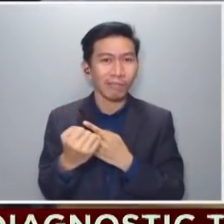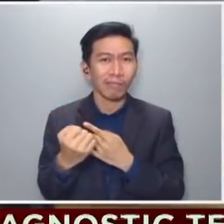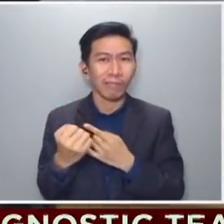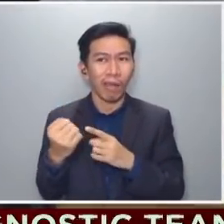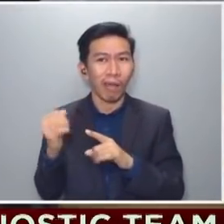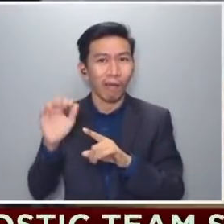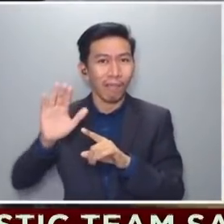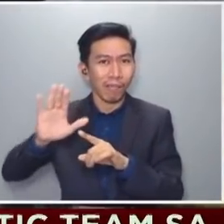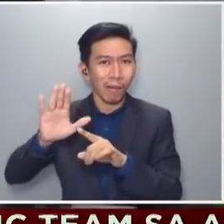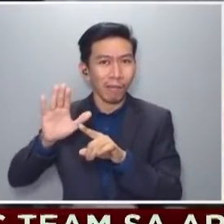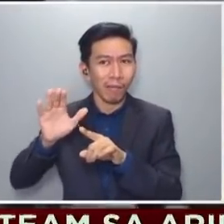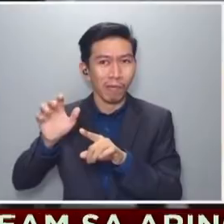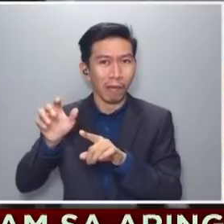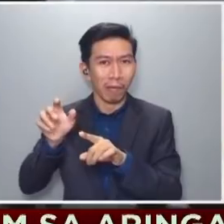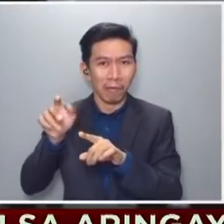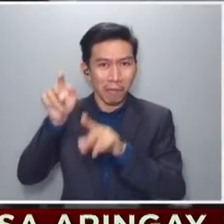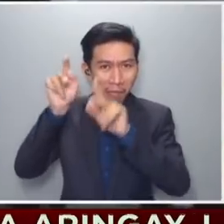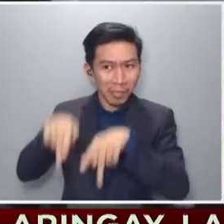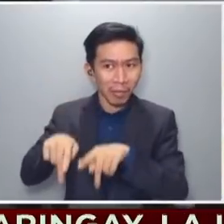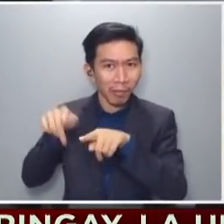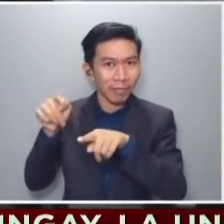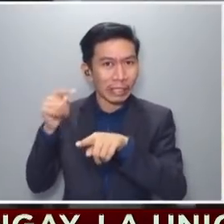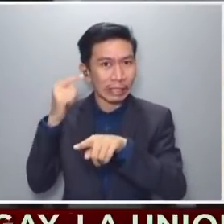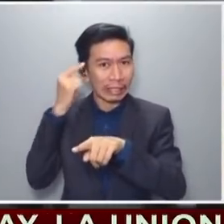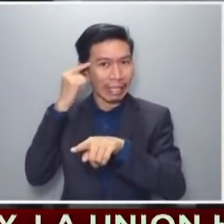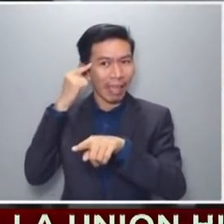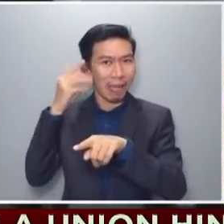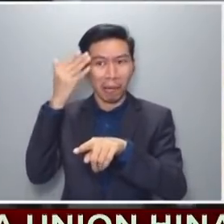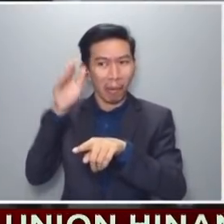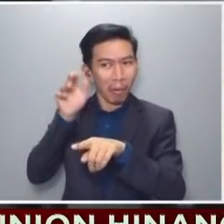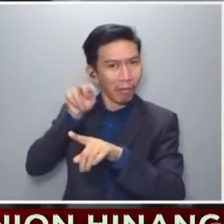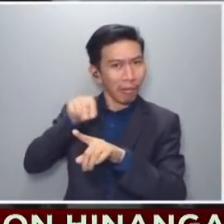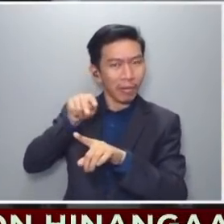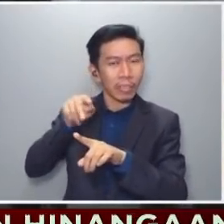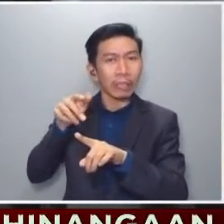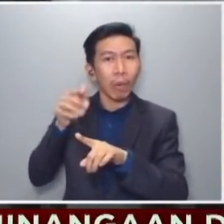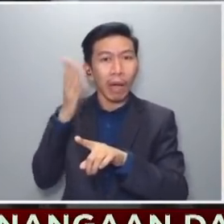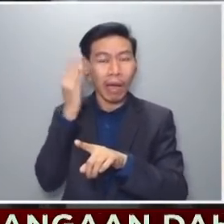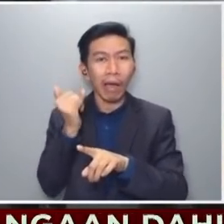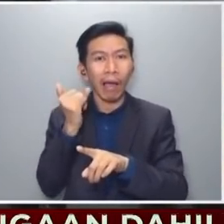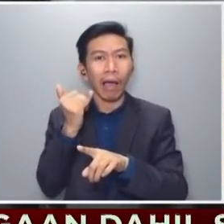ng tao. Kasi nabalitaan mo,